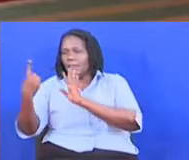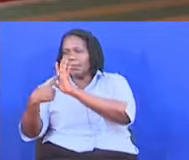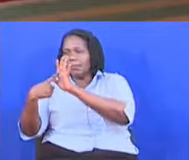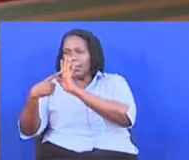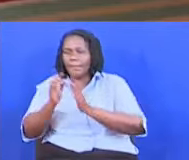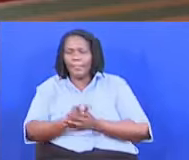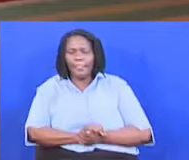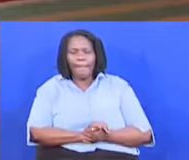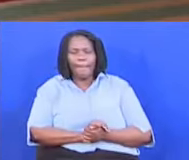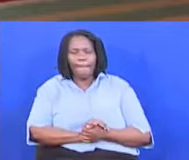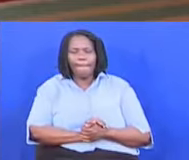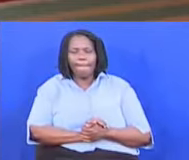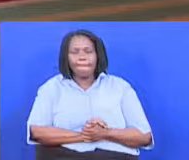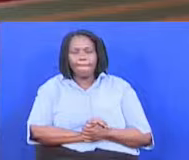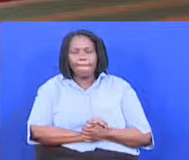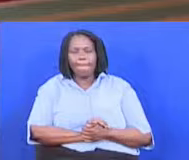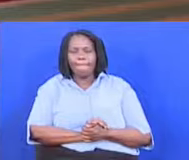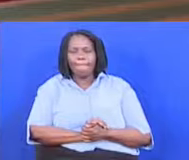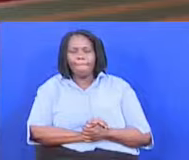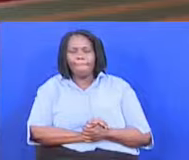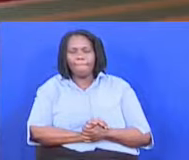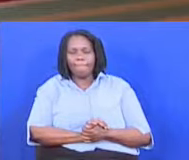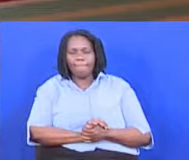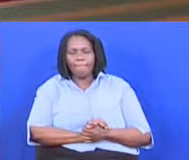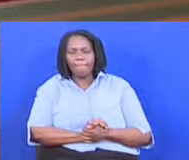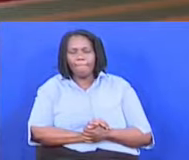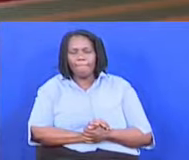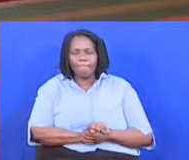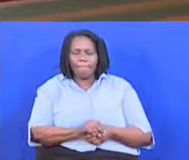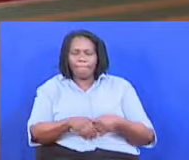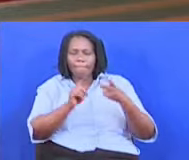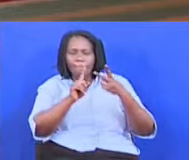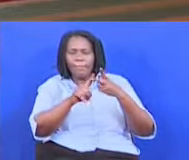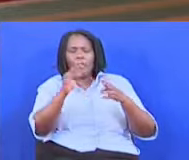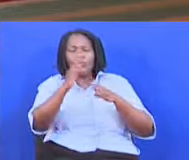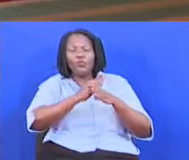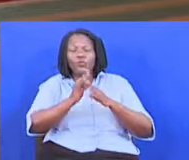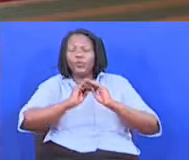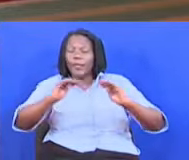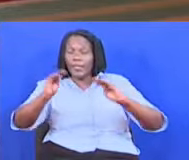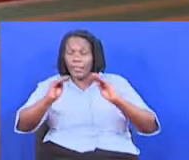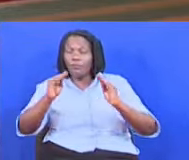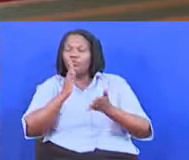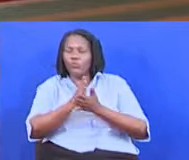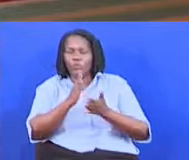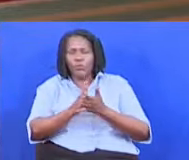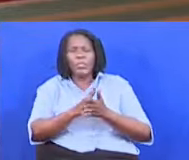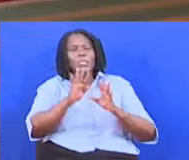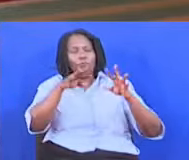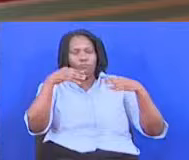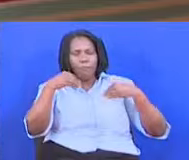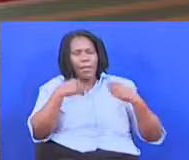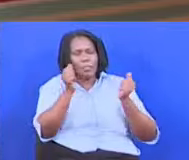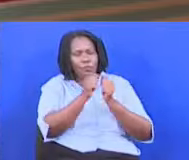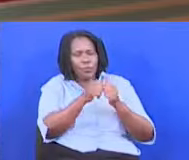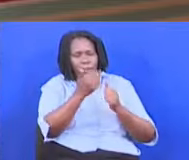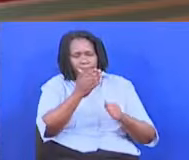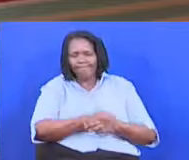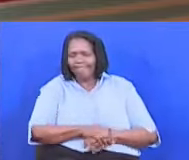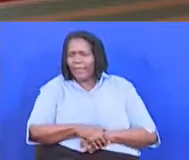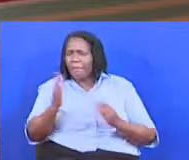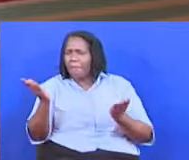la pili, Mheshimiwa Tuza, suala la elimu nakubaliana na wewe kwa asilimia kubwa, kwa sababu bahati